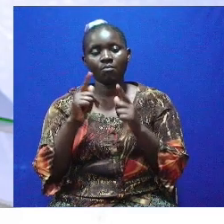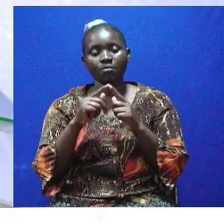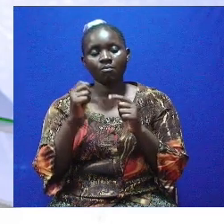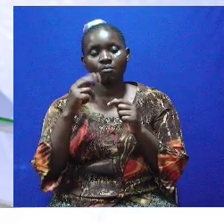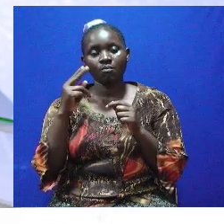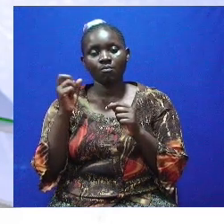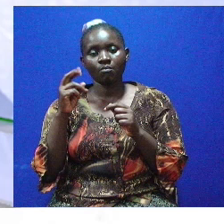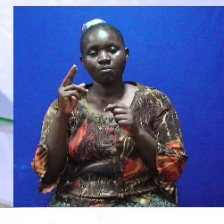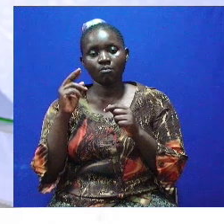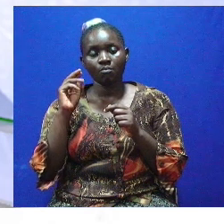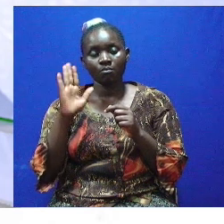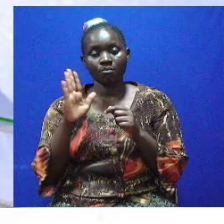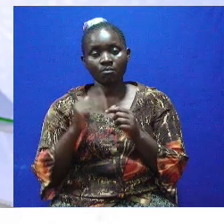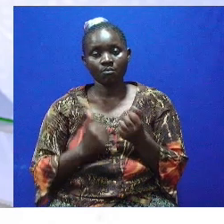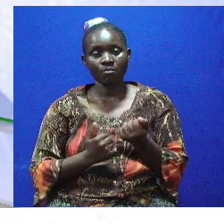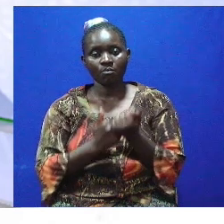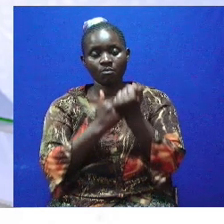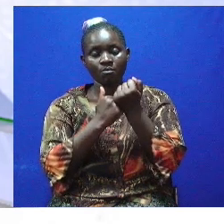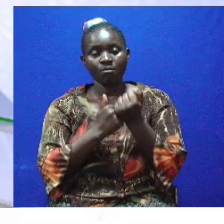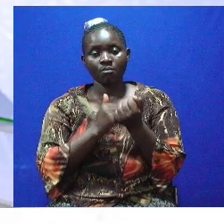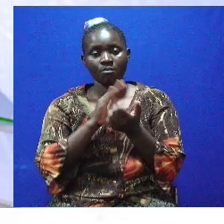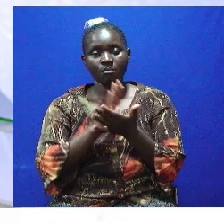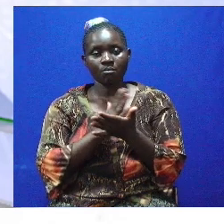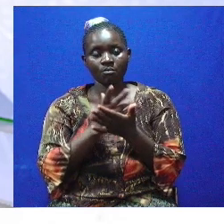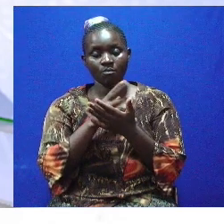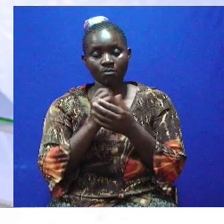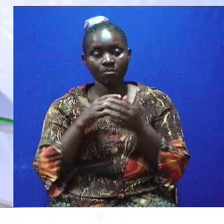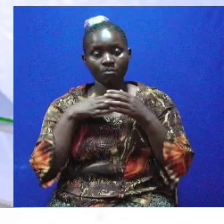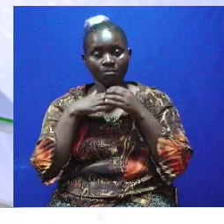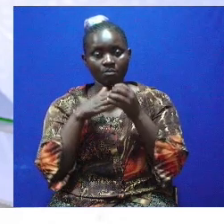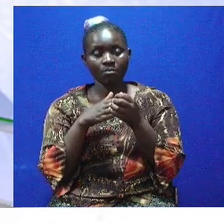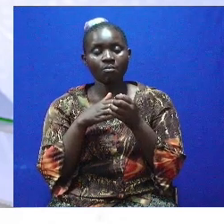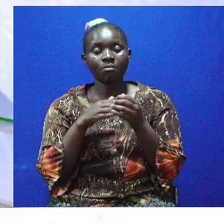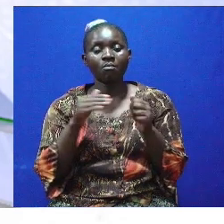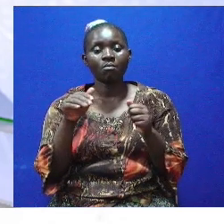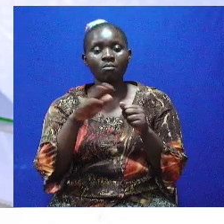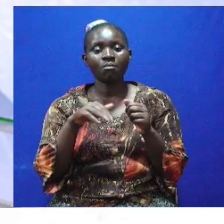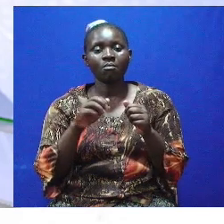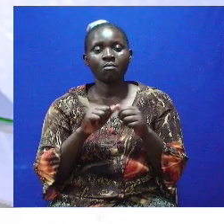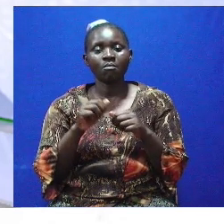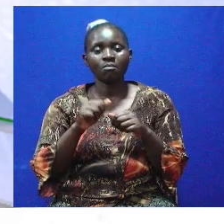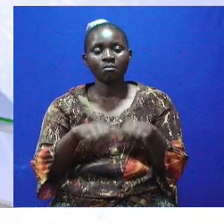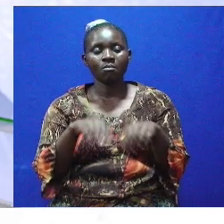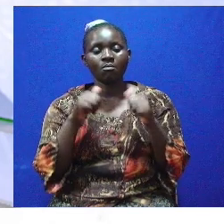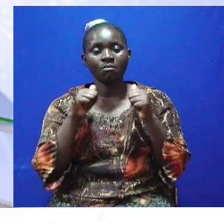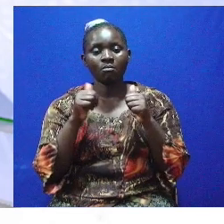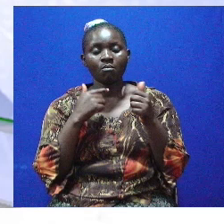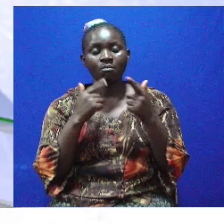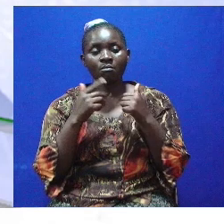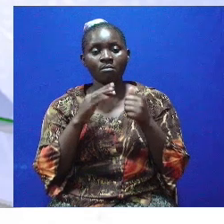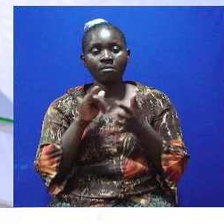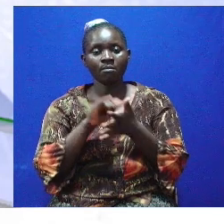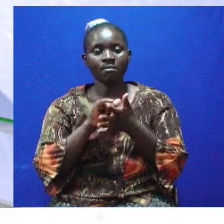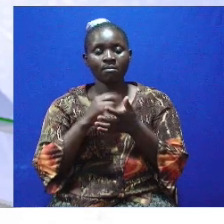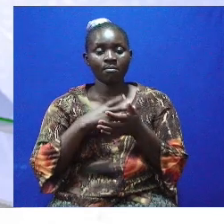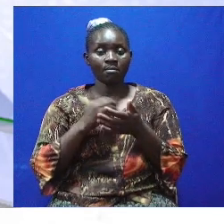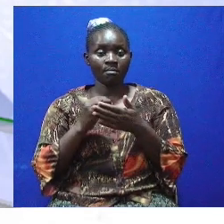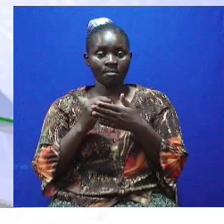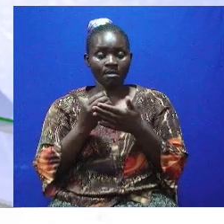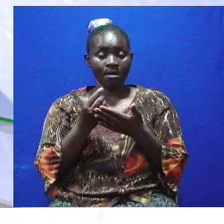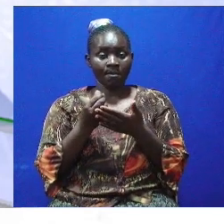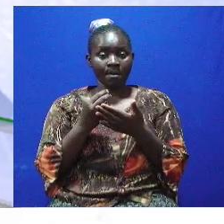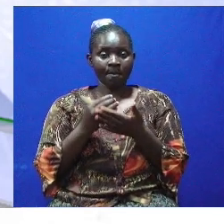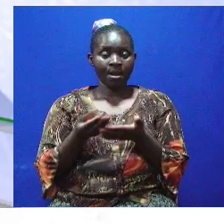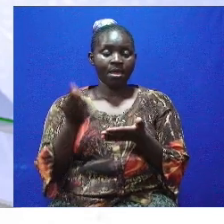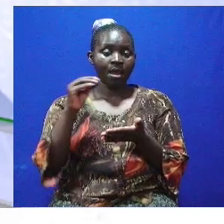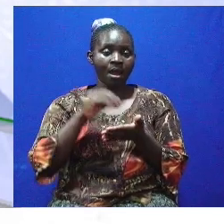2024-2025 negana bayigo yabage kwego kuboko negati yabarai kurase orogonko rwa Nyamira abate babuna nigo baganire chivesa comment